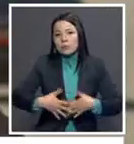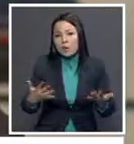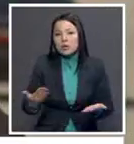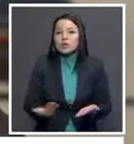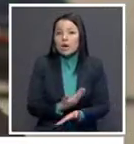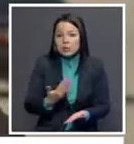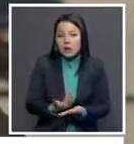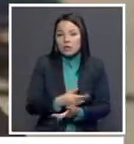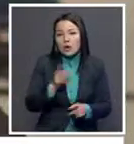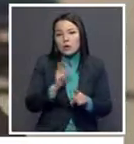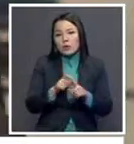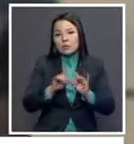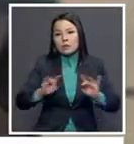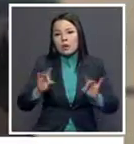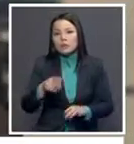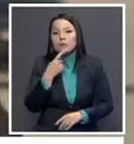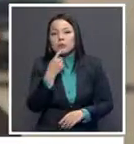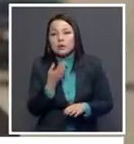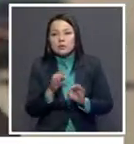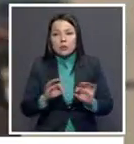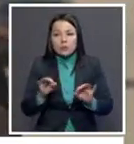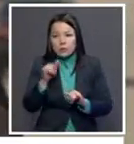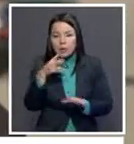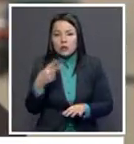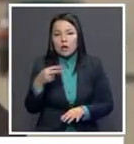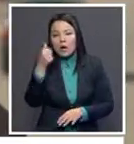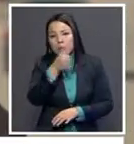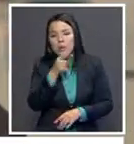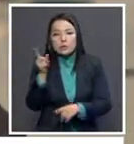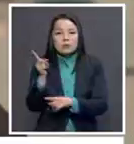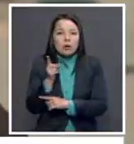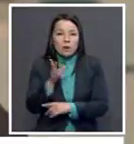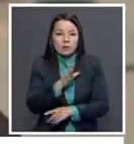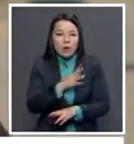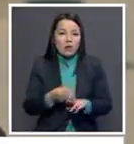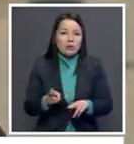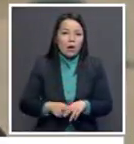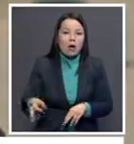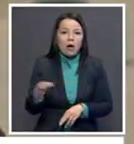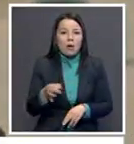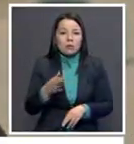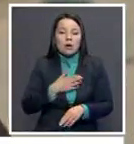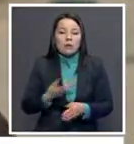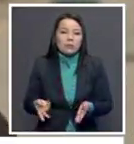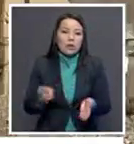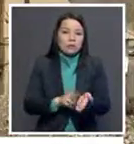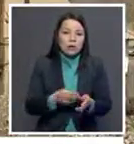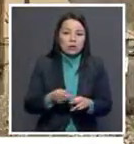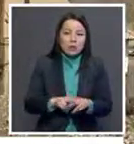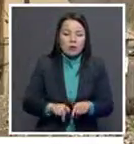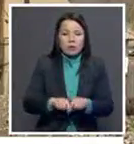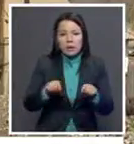болғанда сөзбен айтып жеткізу қиын. 20 жылдан аса тостық біз аудан келет деп. Түбі